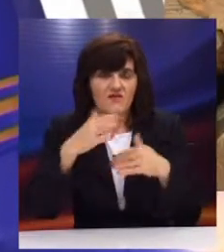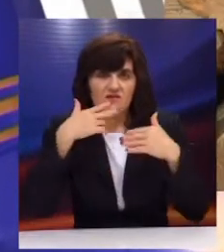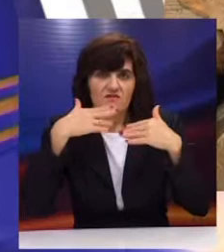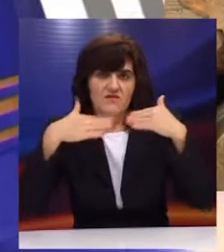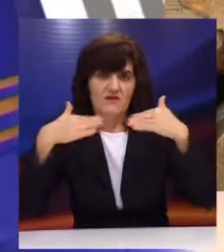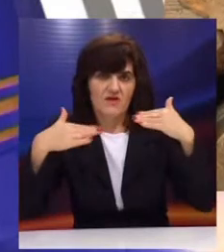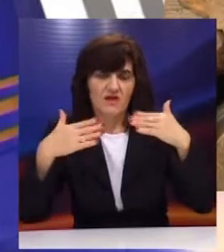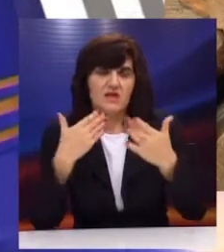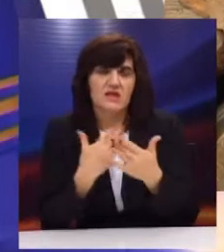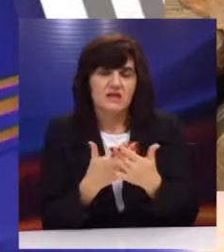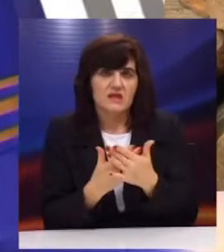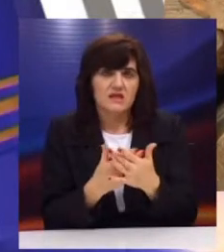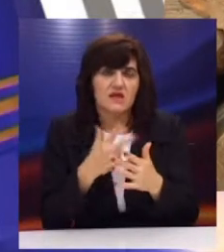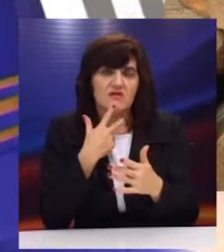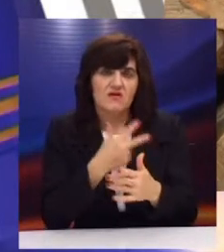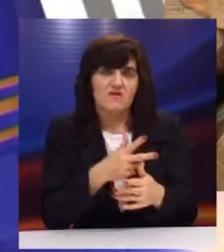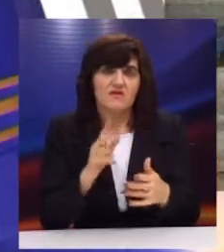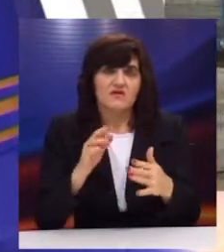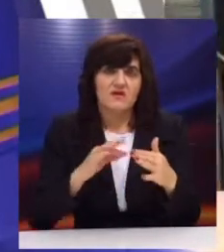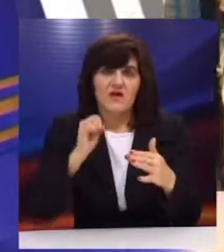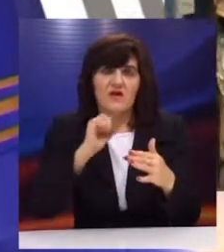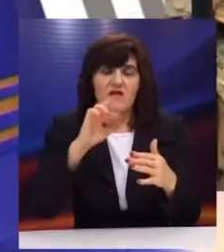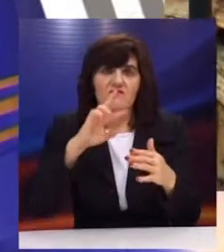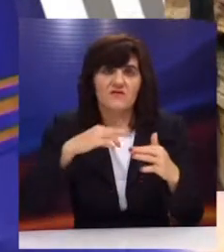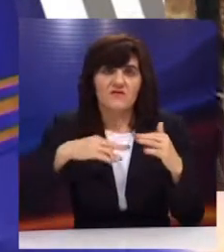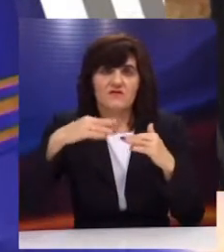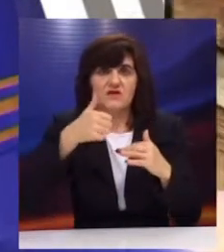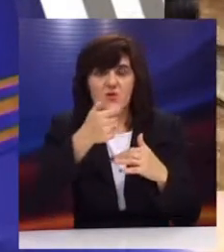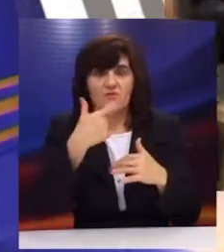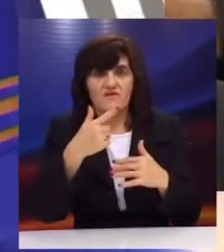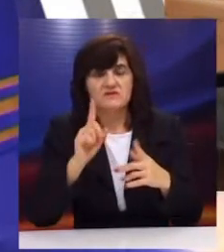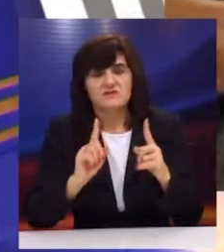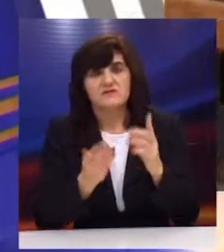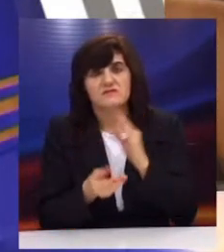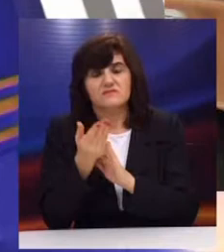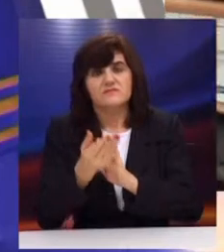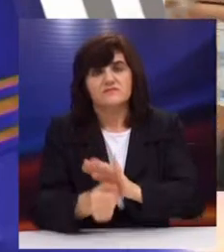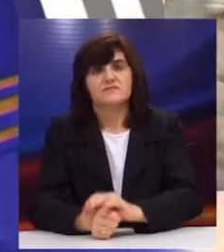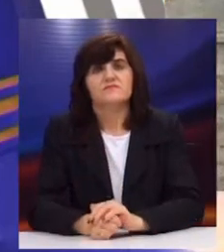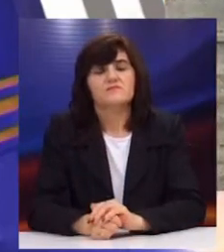ogreva ne očekuje, osim ukoliko evro ne pređe cifru od 120 dinara.